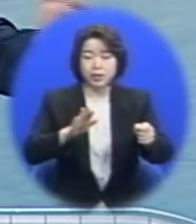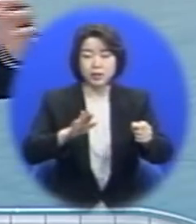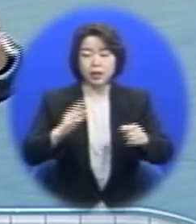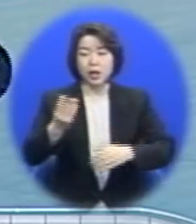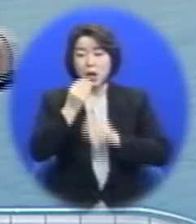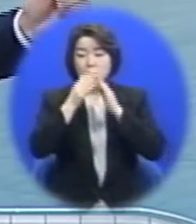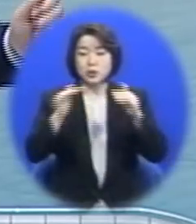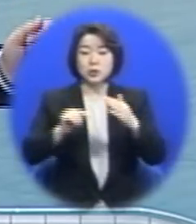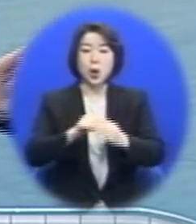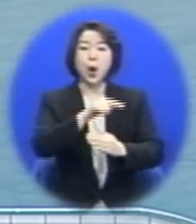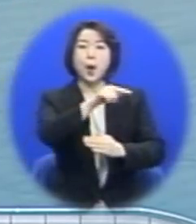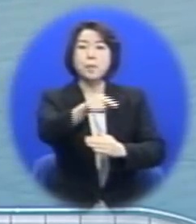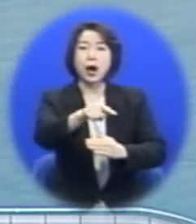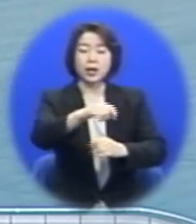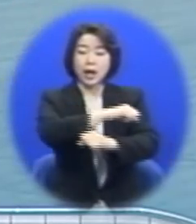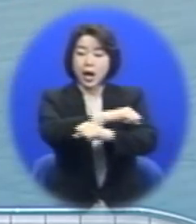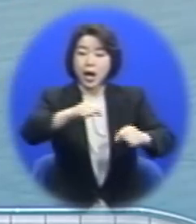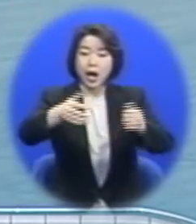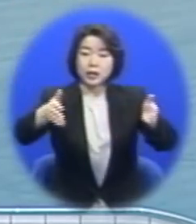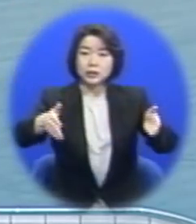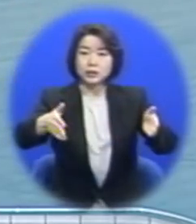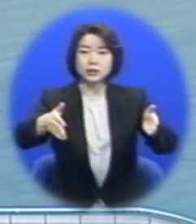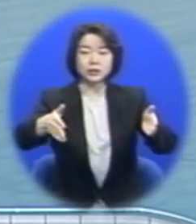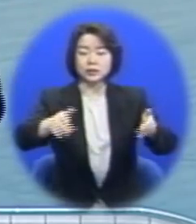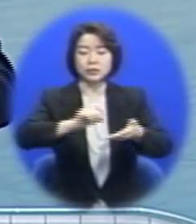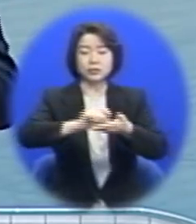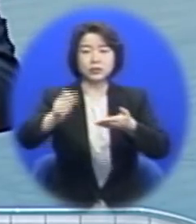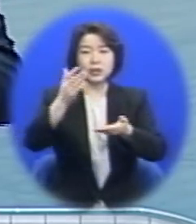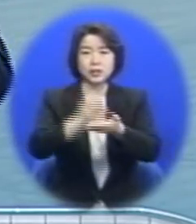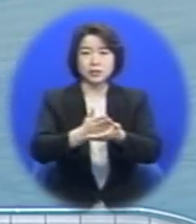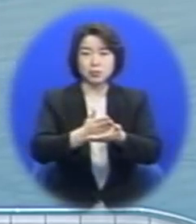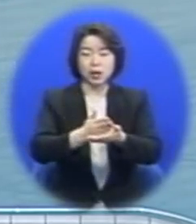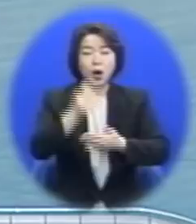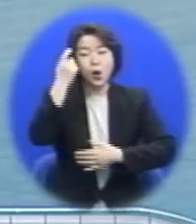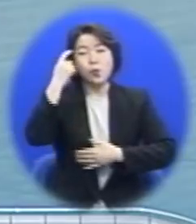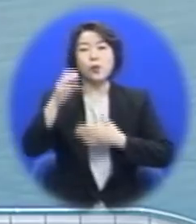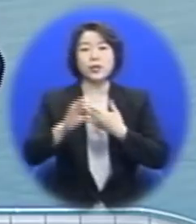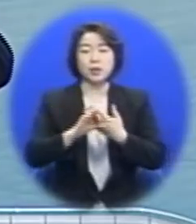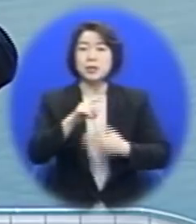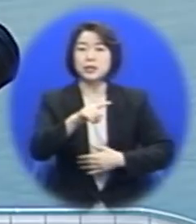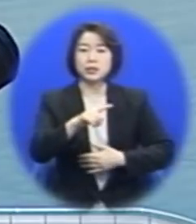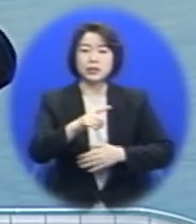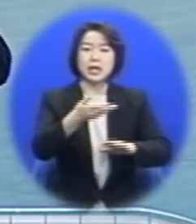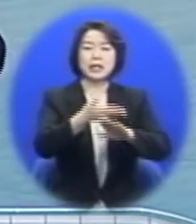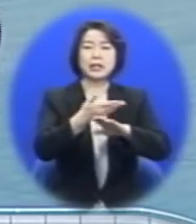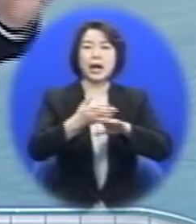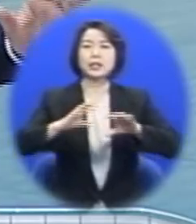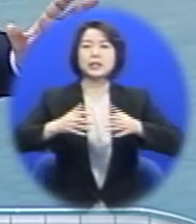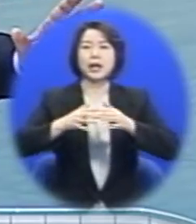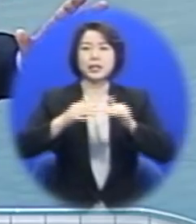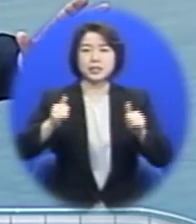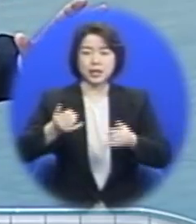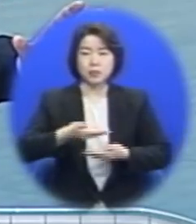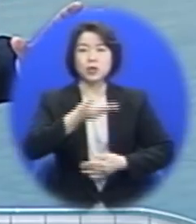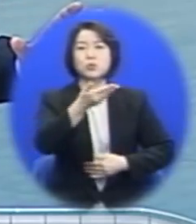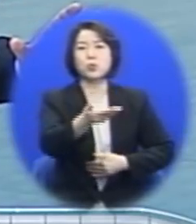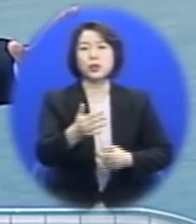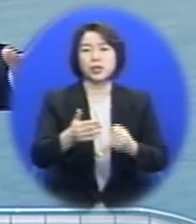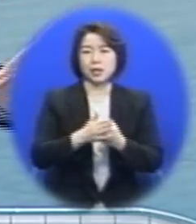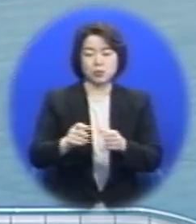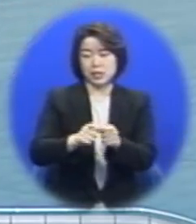바깥들은 청량하지 말라고 하셨습니다. 왜냐하면 그 성전 바깥들은 이방 사람들에게 내어주었다는